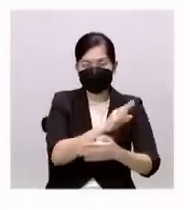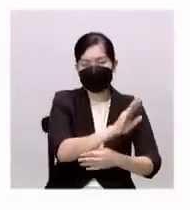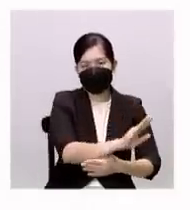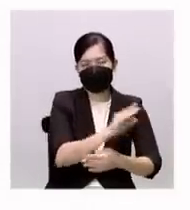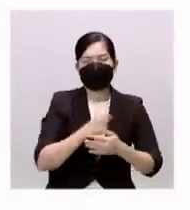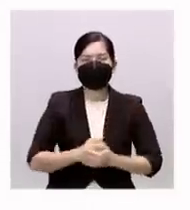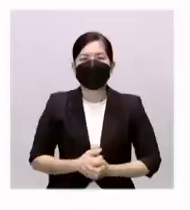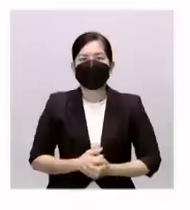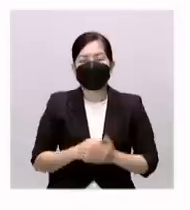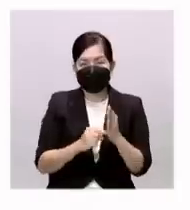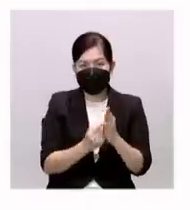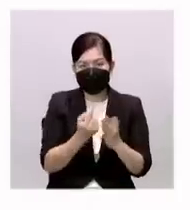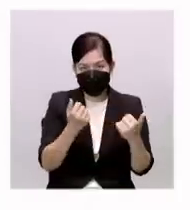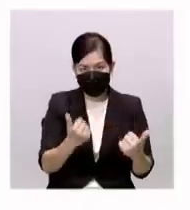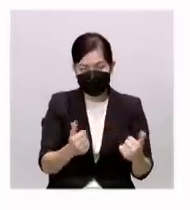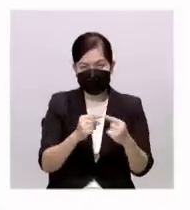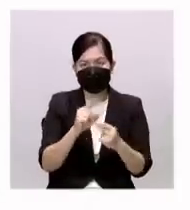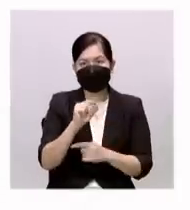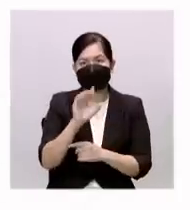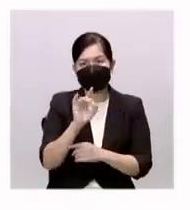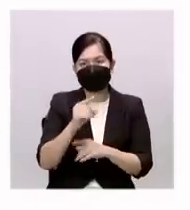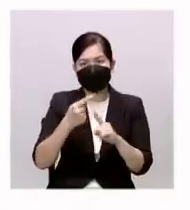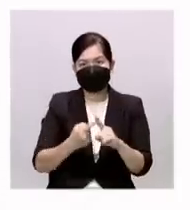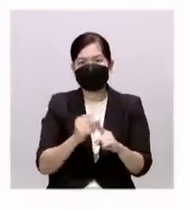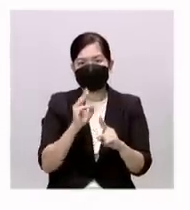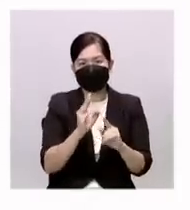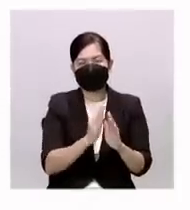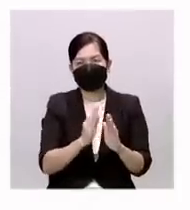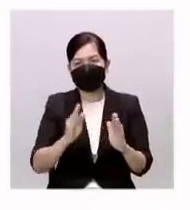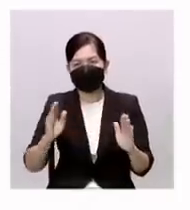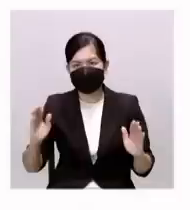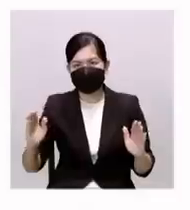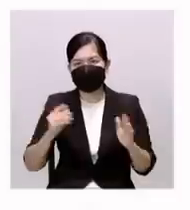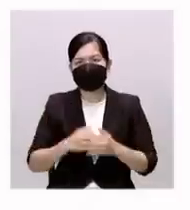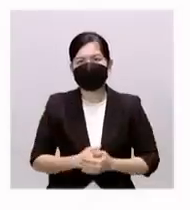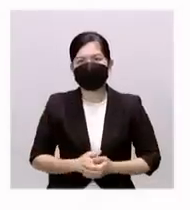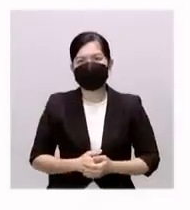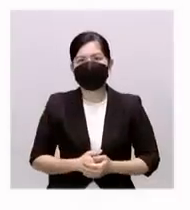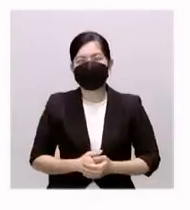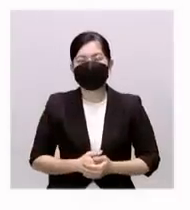คมพัฒนาตั้งแต่วันนี้28มิถุนายนเป็นต้นไปเลยค่ะ